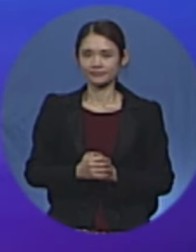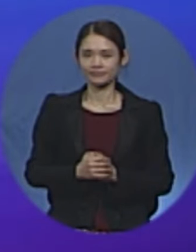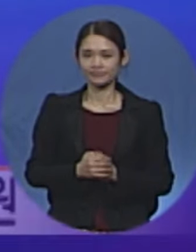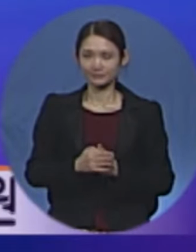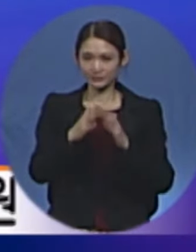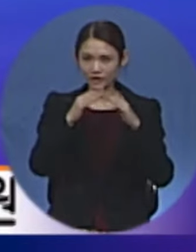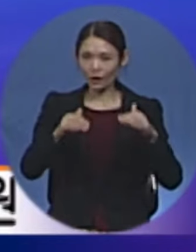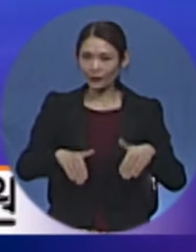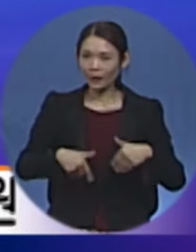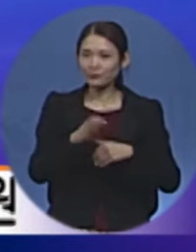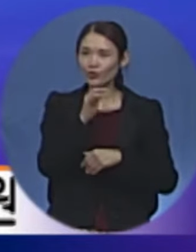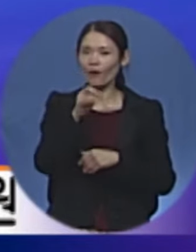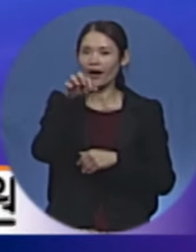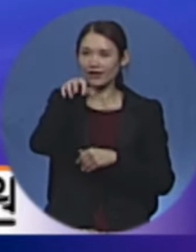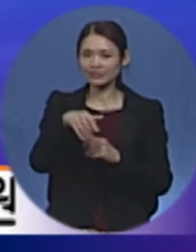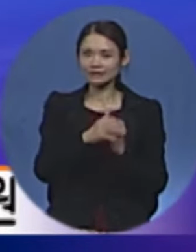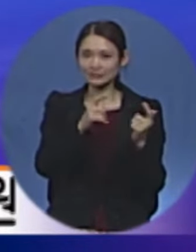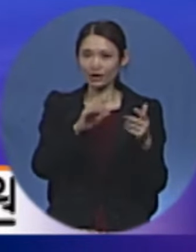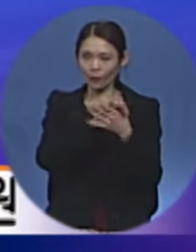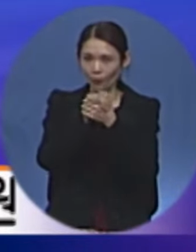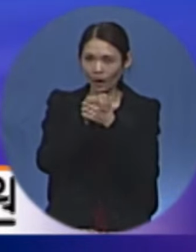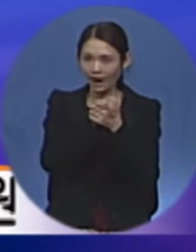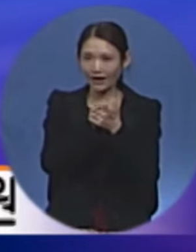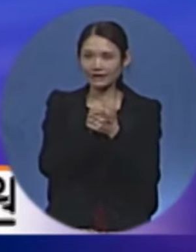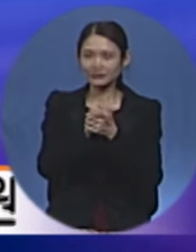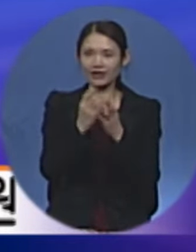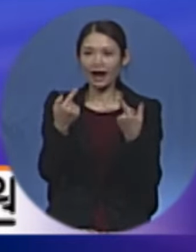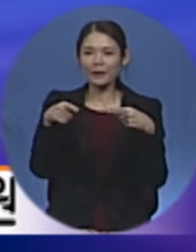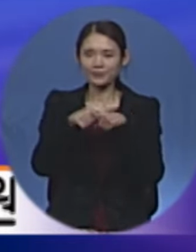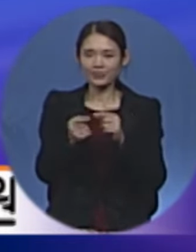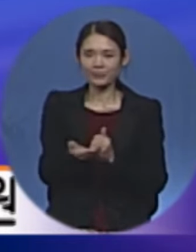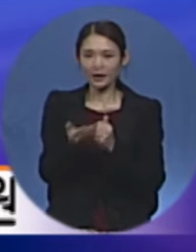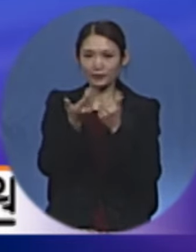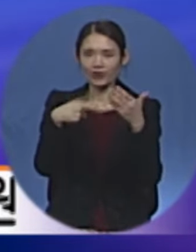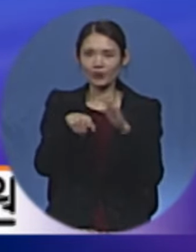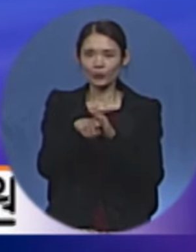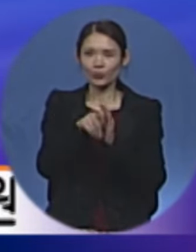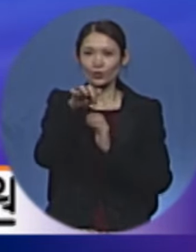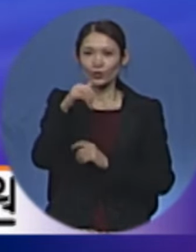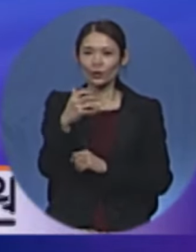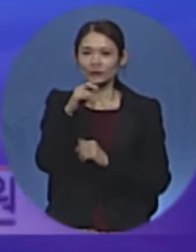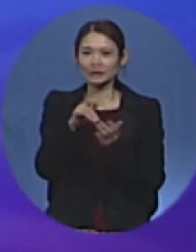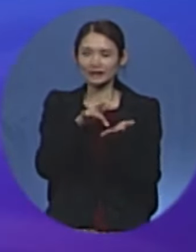전남 광양에서 지역의 화합과 상생을 기원하는 백운산 고로쇠 약수제가 열렸습니다.